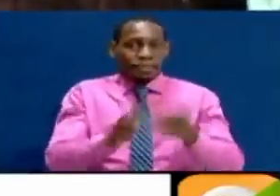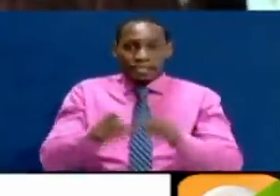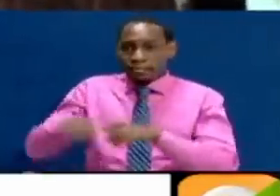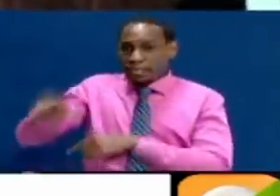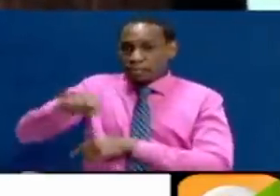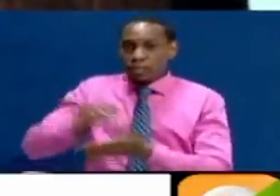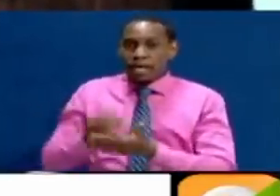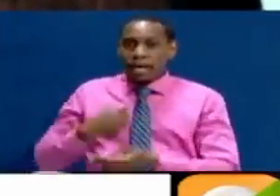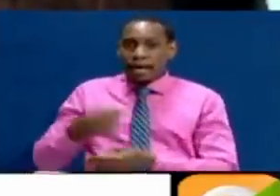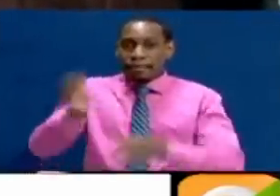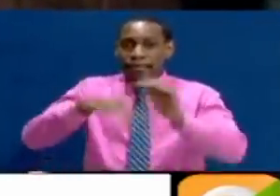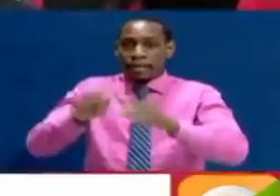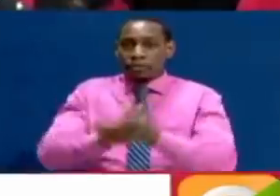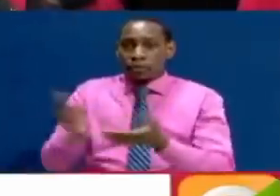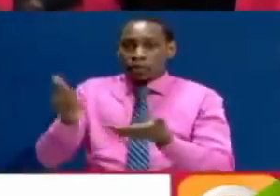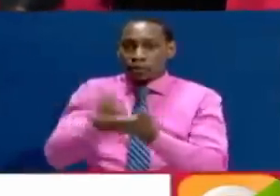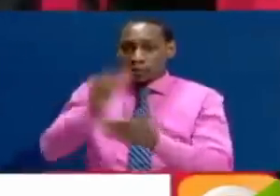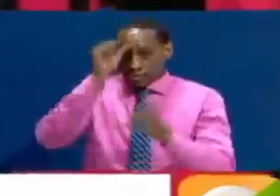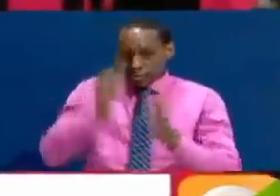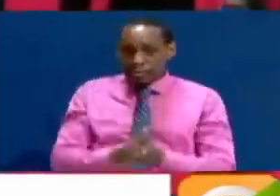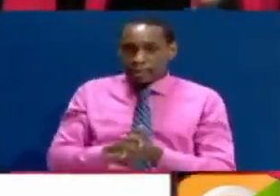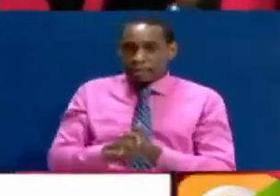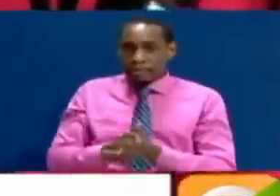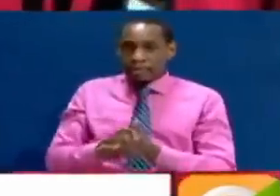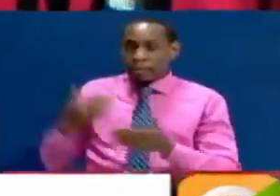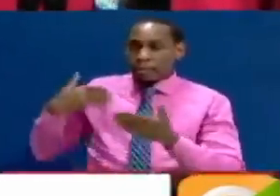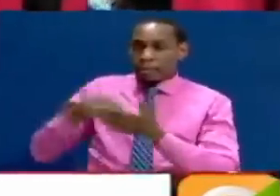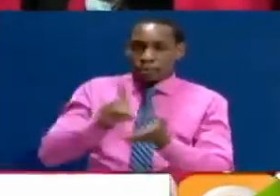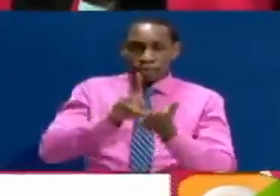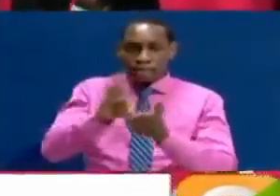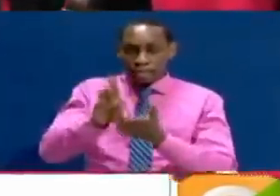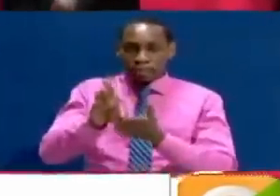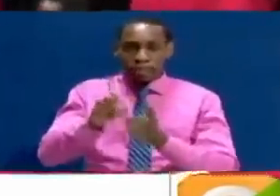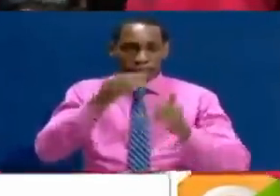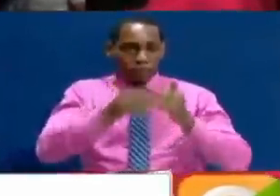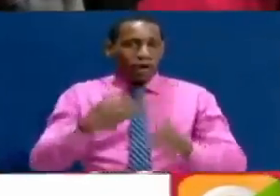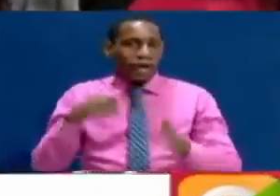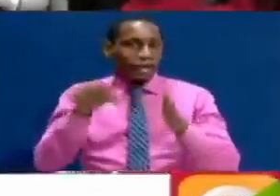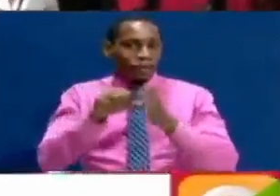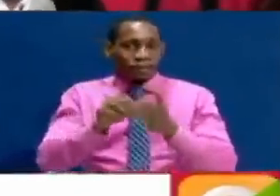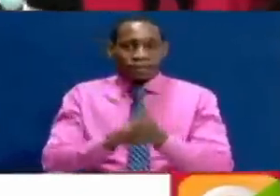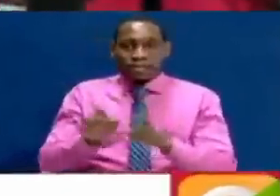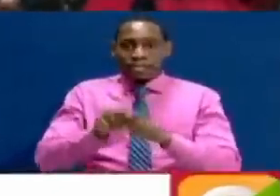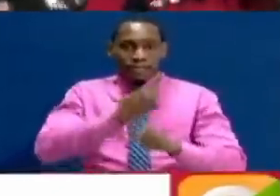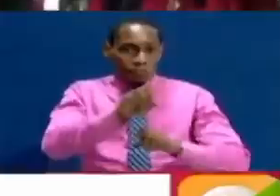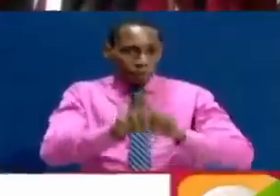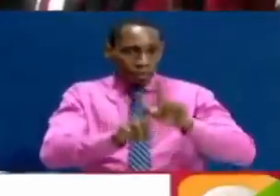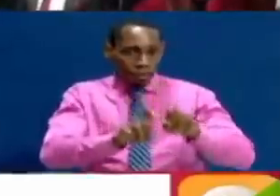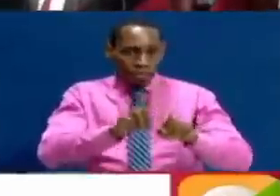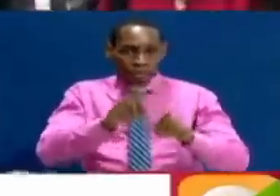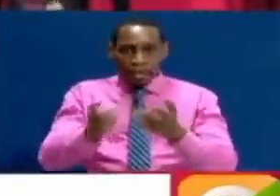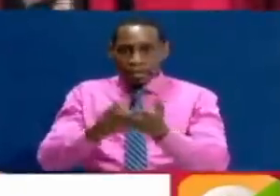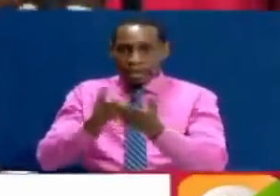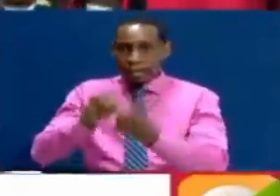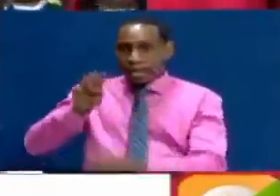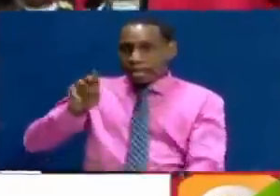we are going to go for a by-election for the office of the governor. Tangu awali kikao cha kumfurusha Sonko kiligubikwa na utata, huku maswali yakiibuka kuhusu idadi